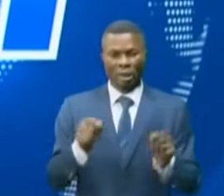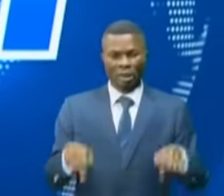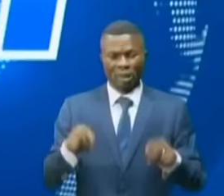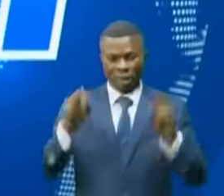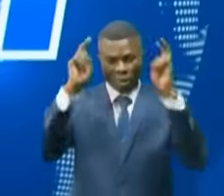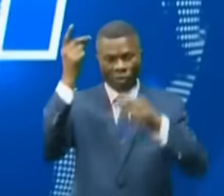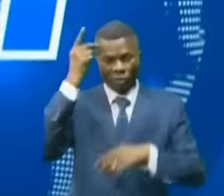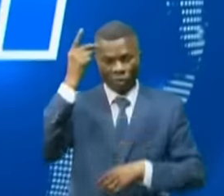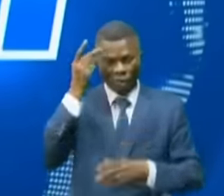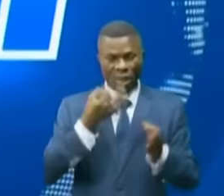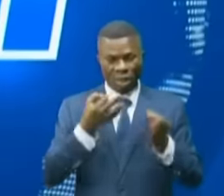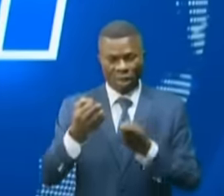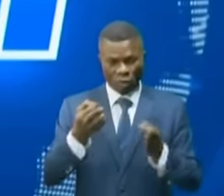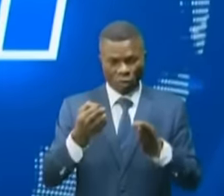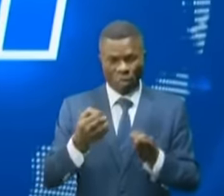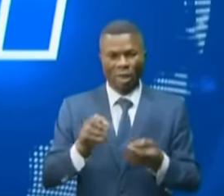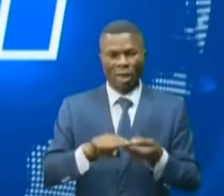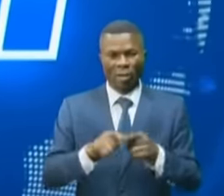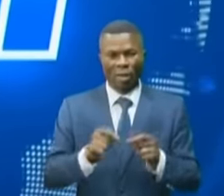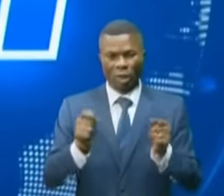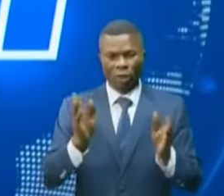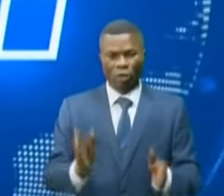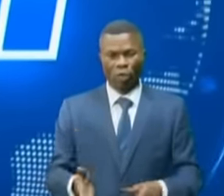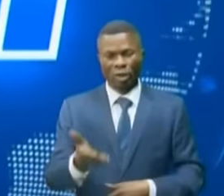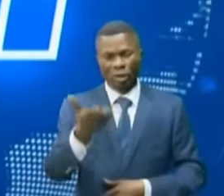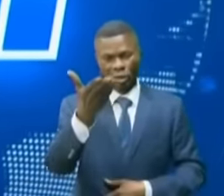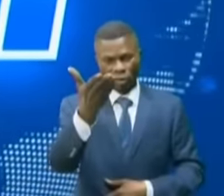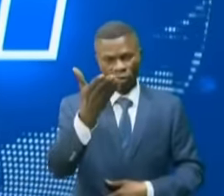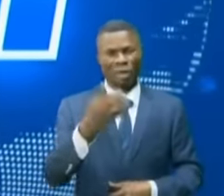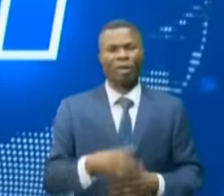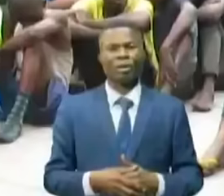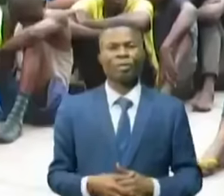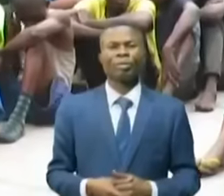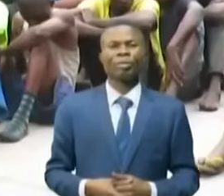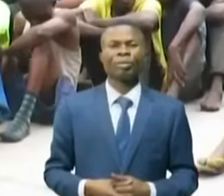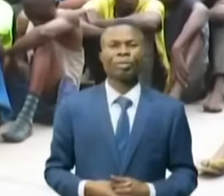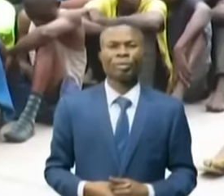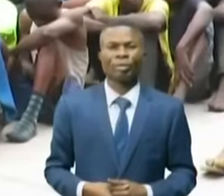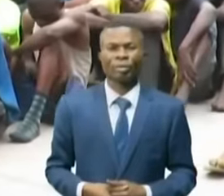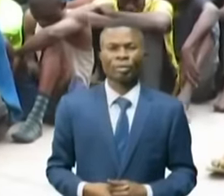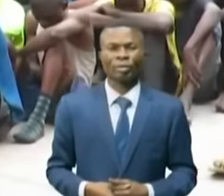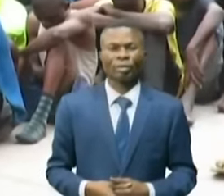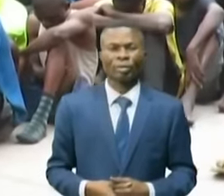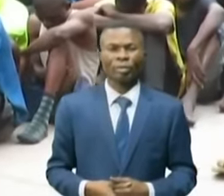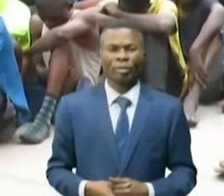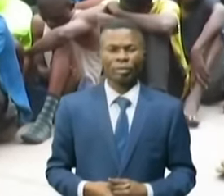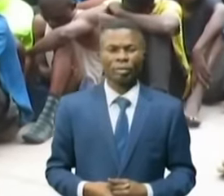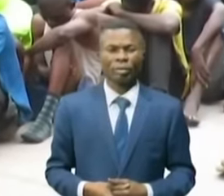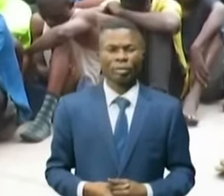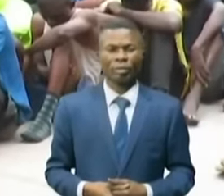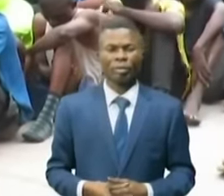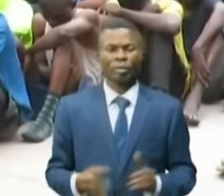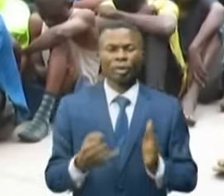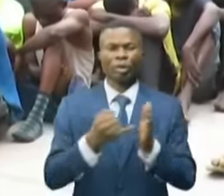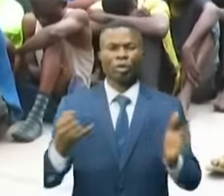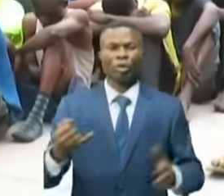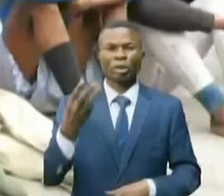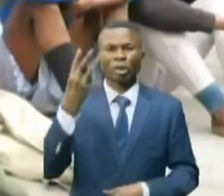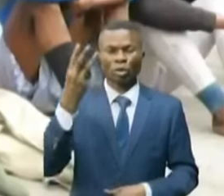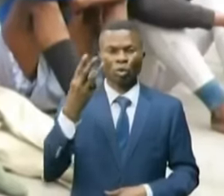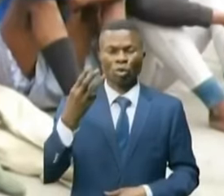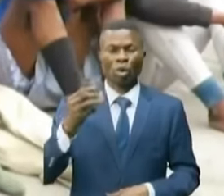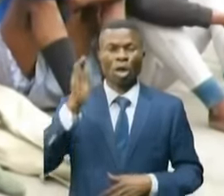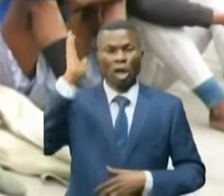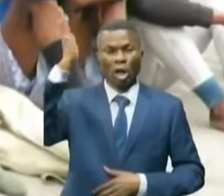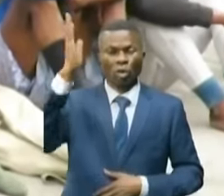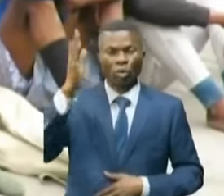Kinshasa. D'autres détails avec Edith Chalakatala dans ce reportage. Ils sont 63 inciviques au total,